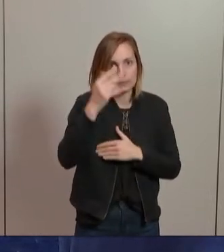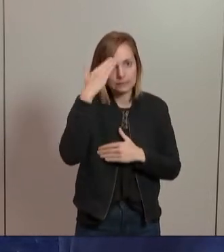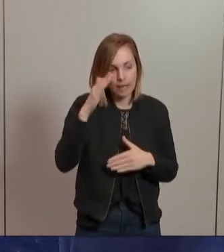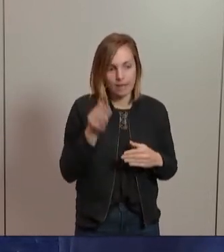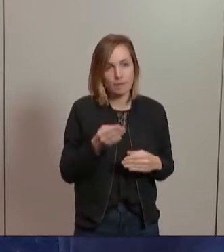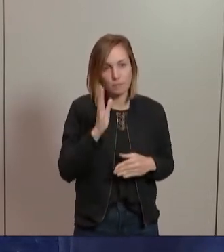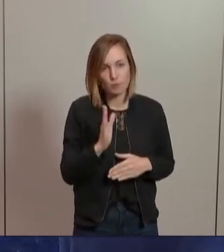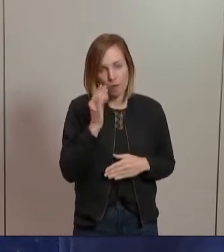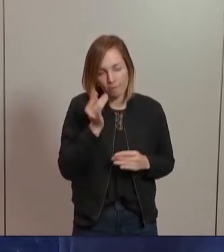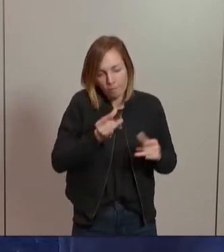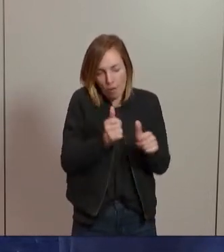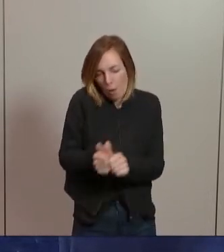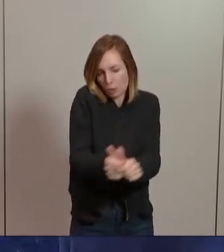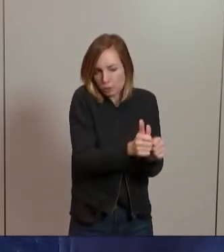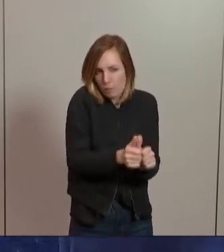est nécessaire.